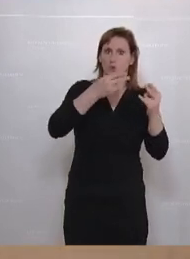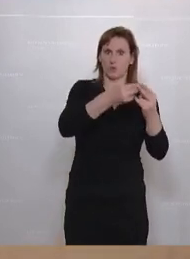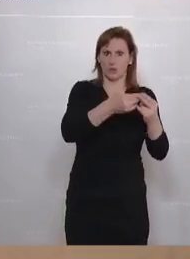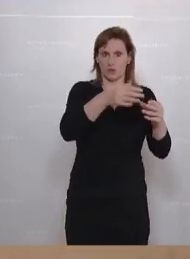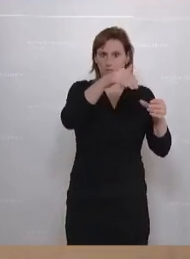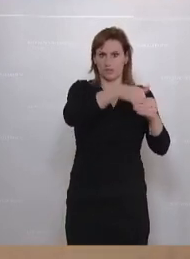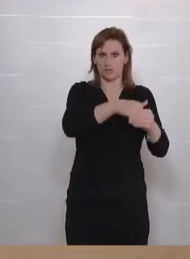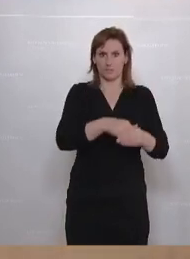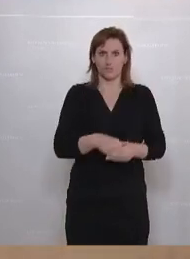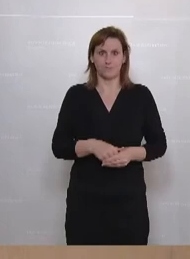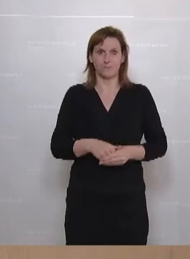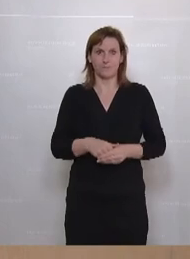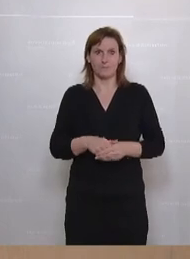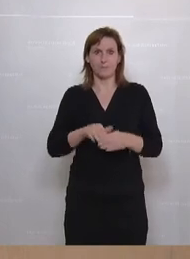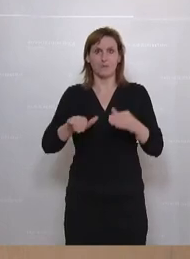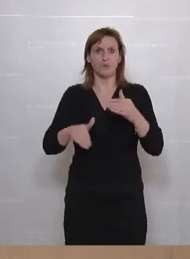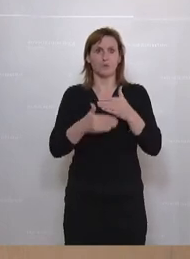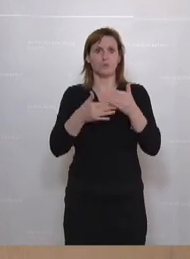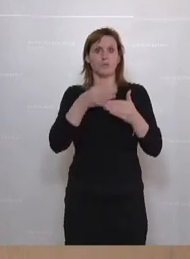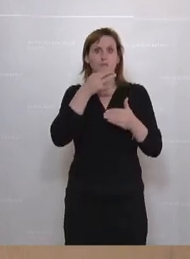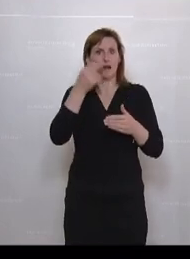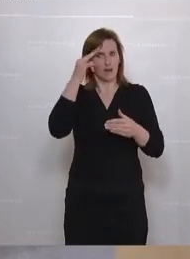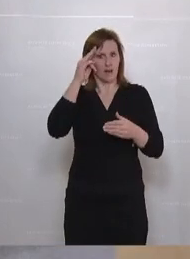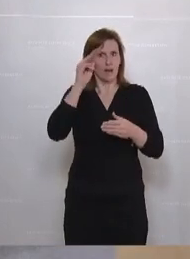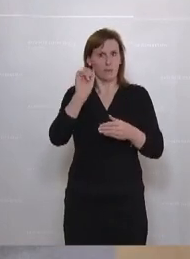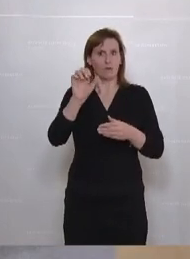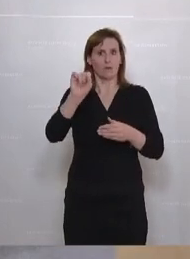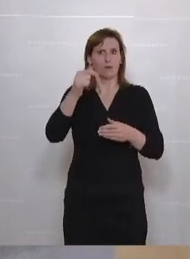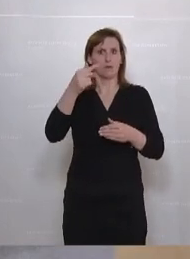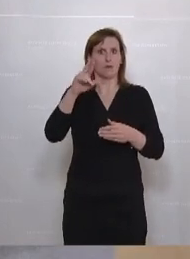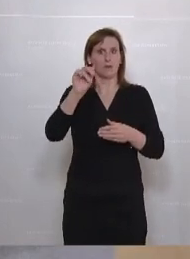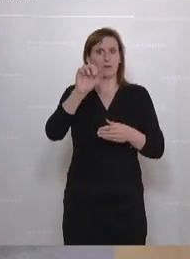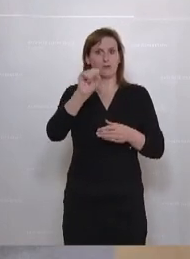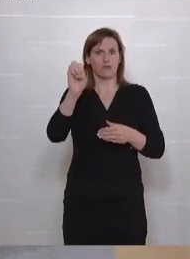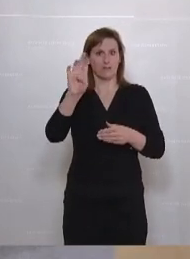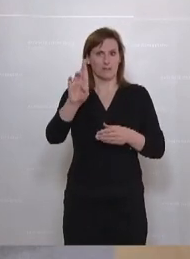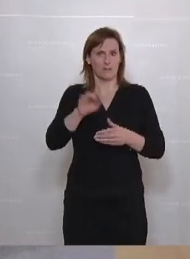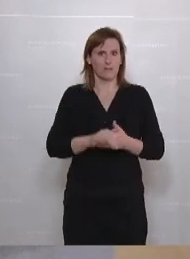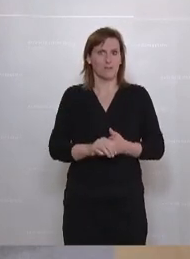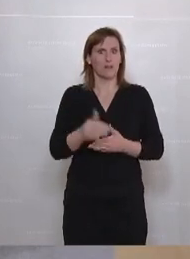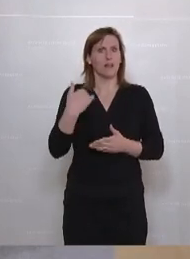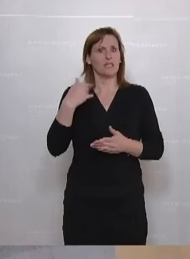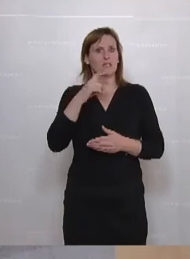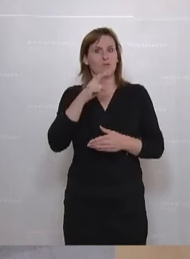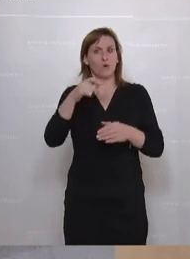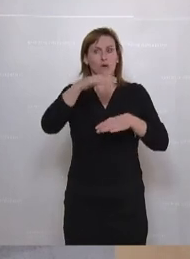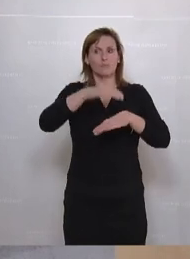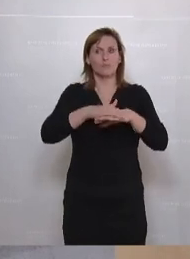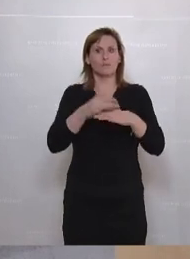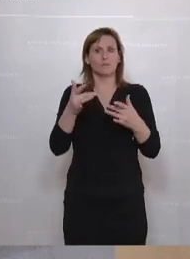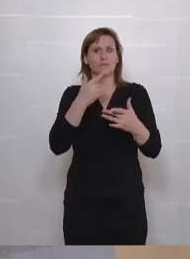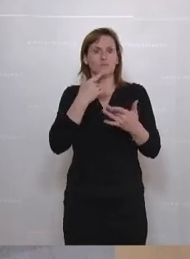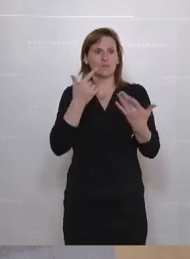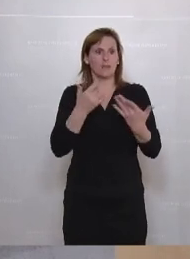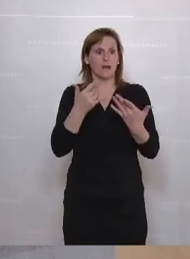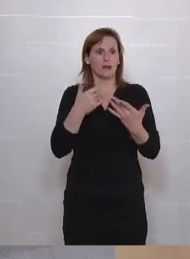Abgeordnete Strasser. Vielen Dank, Herr Präsident. Geschätzter Herr Bundesminister, vergangene Woche haben Sie festgestellt, in Bezug auf